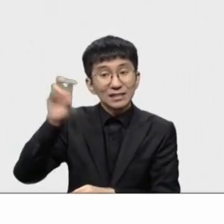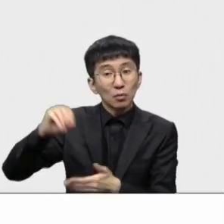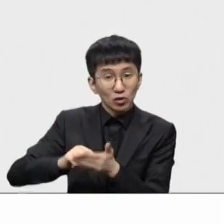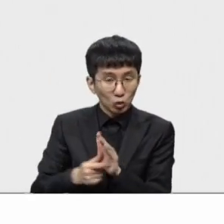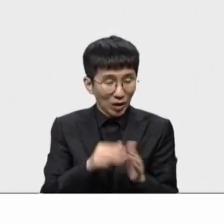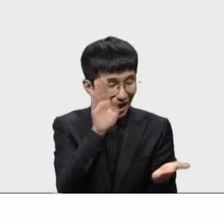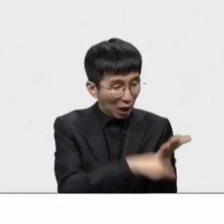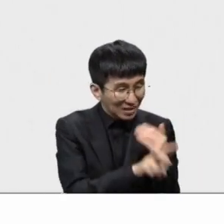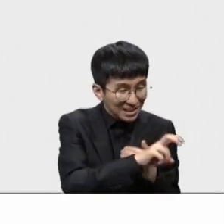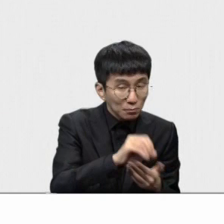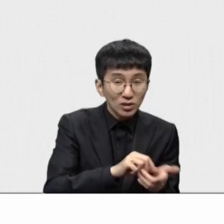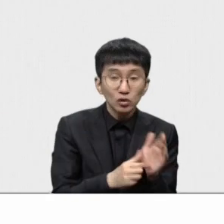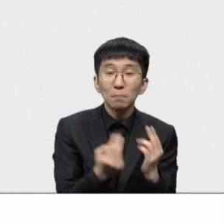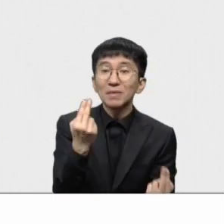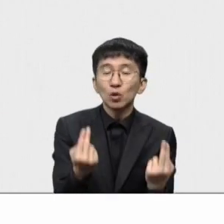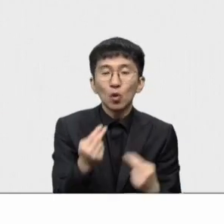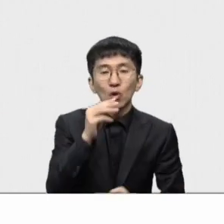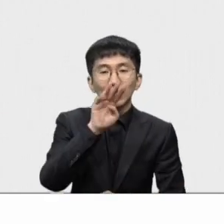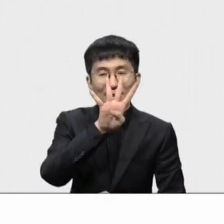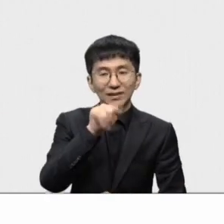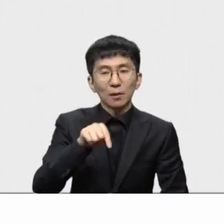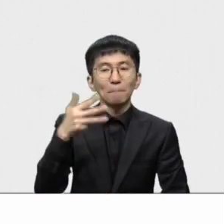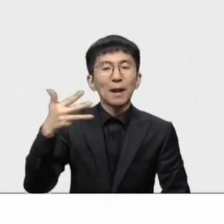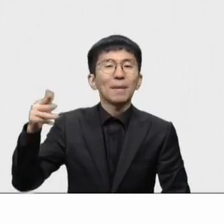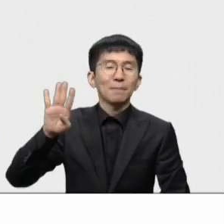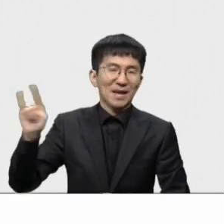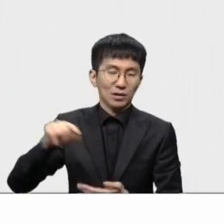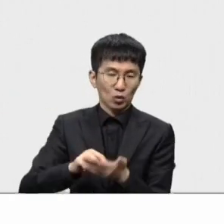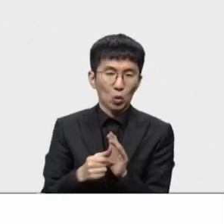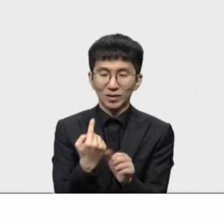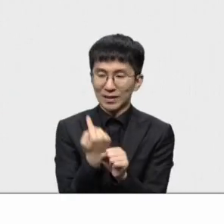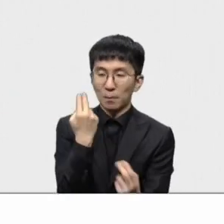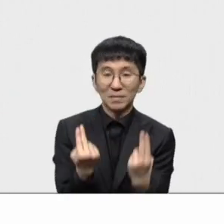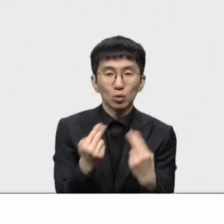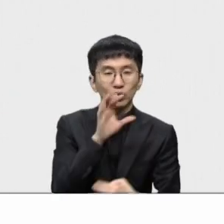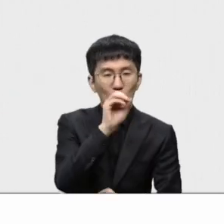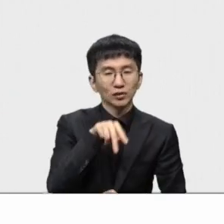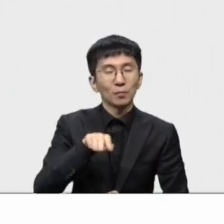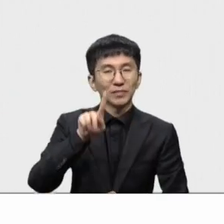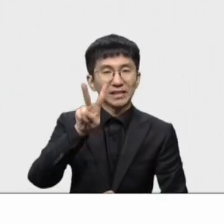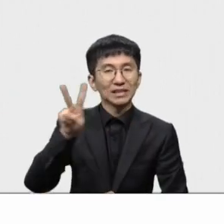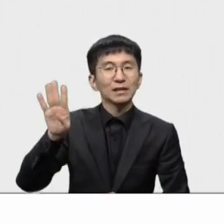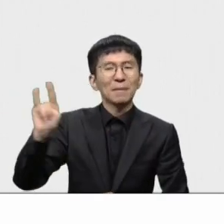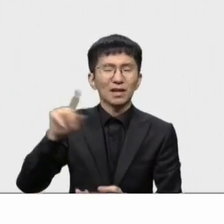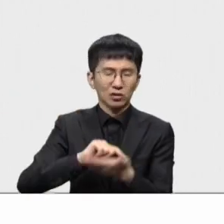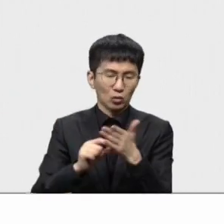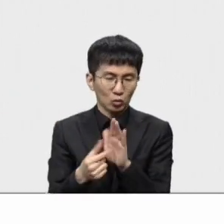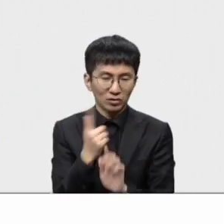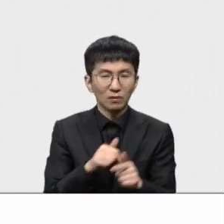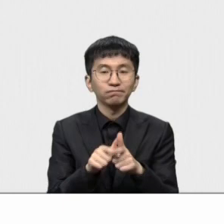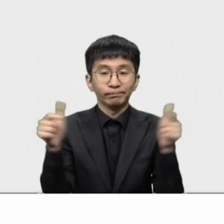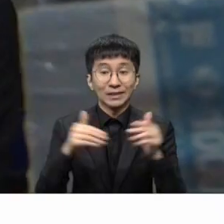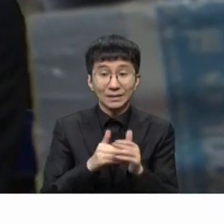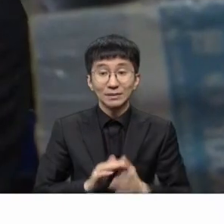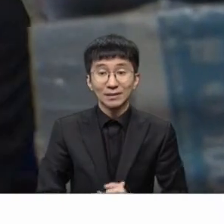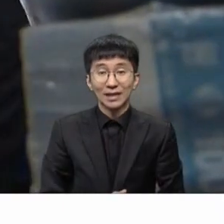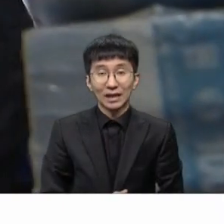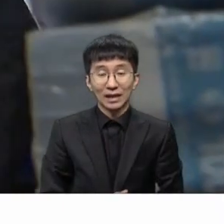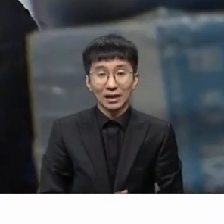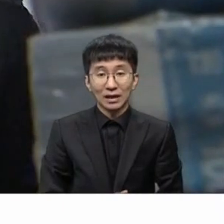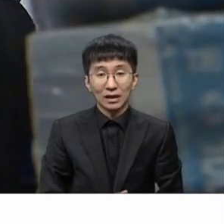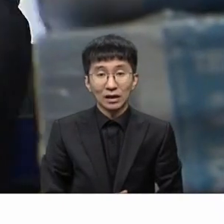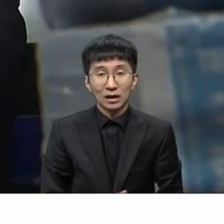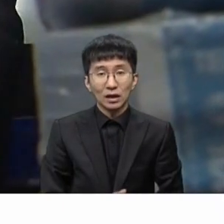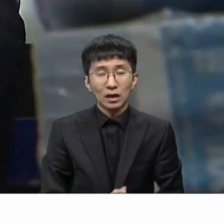하위 20%의 4.88배에 달해 1년 전보다 0.22배포인트 높아졌습니다. 분배